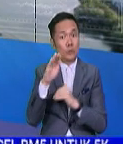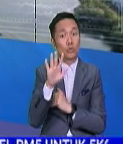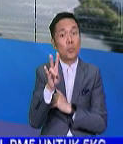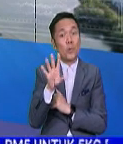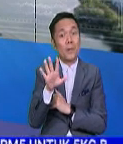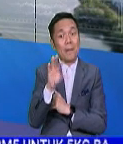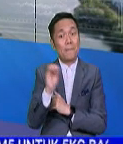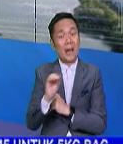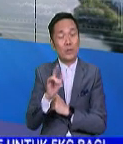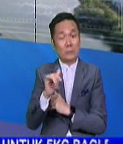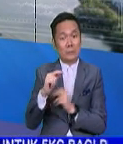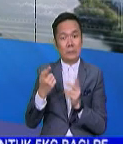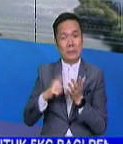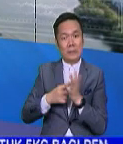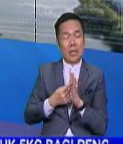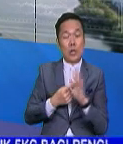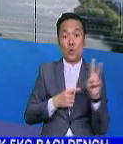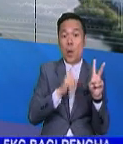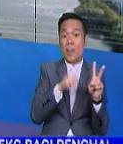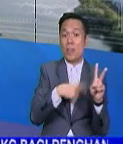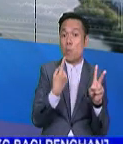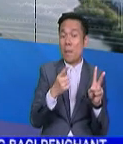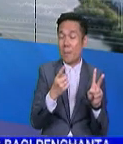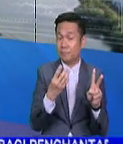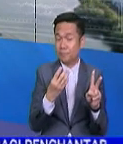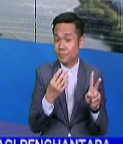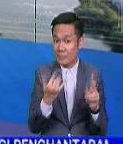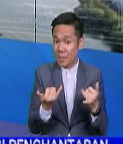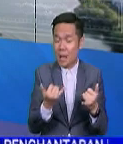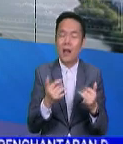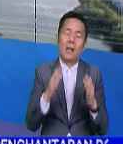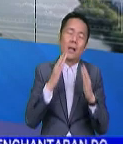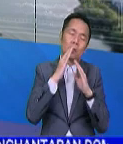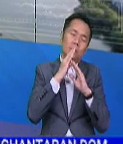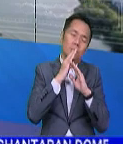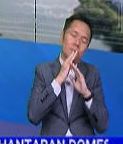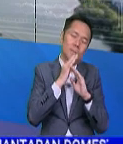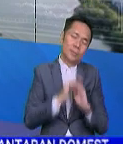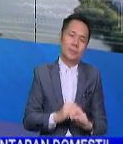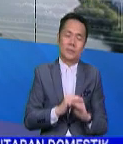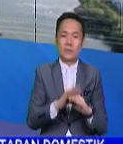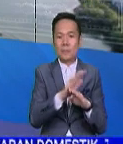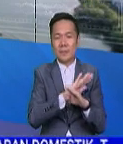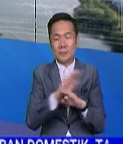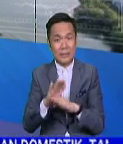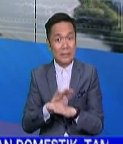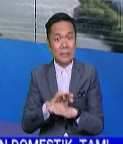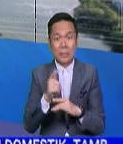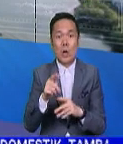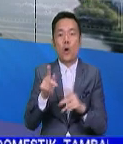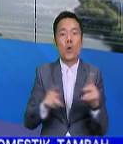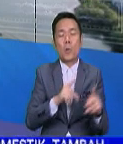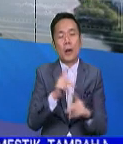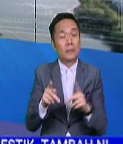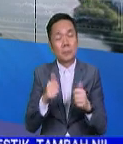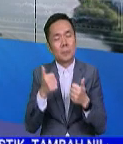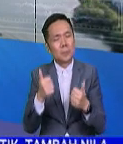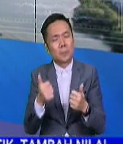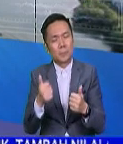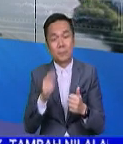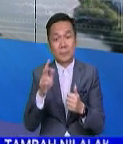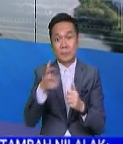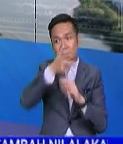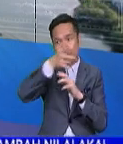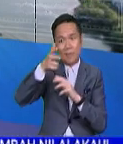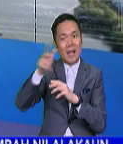75/100 bermula 2november lalu bukan saja memberi kelegaan kepada pengusaha malah penumpang tinjauan